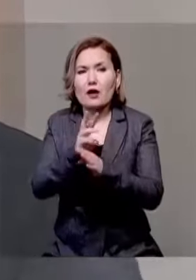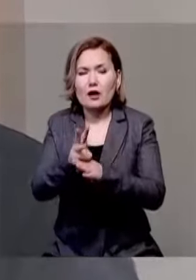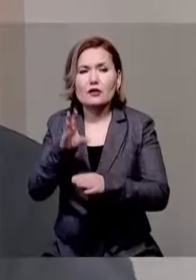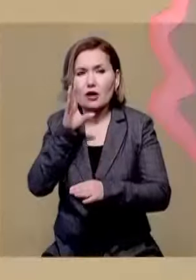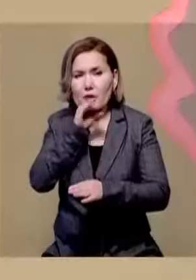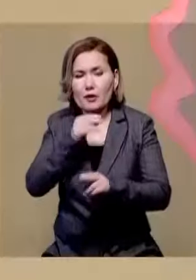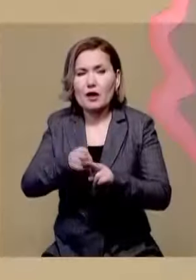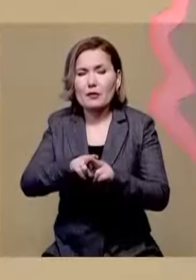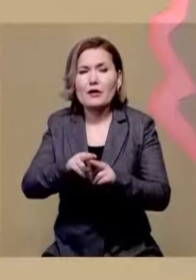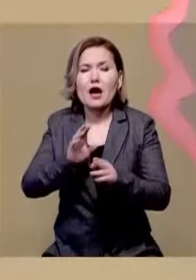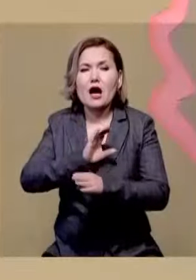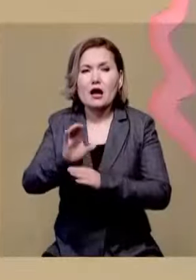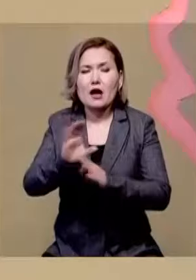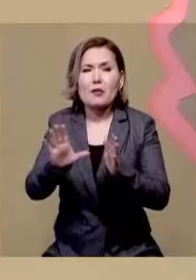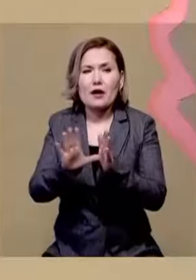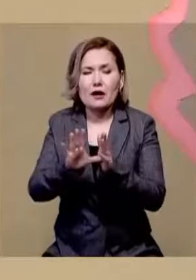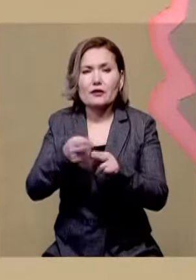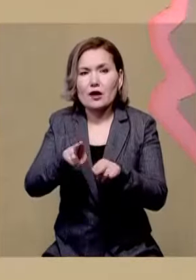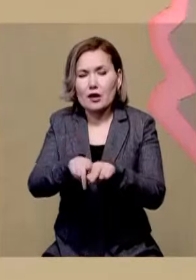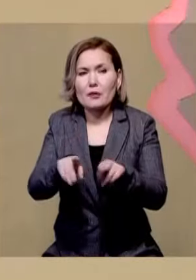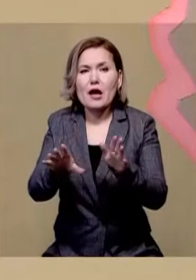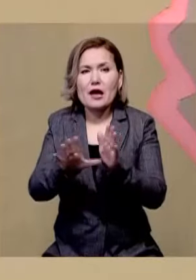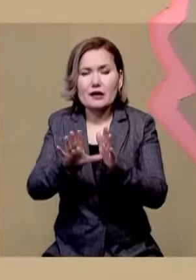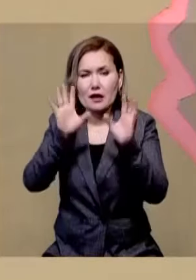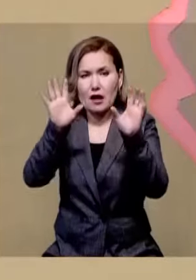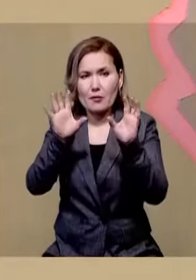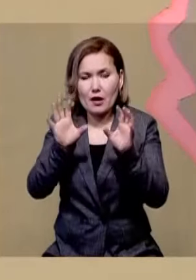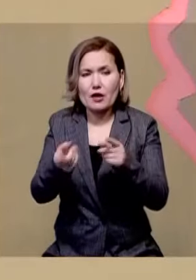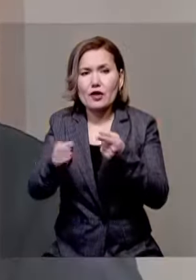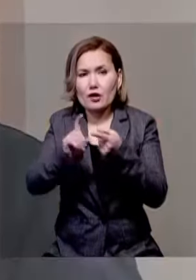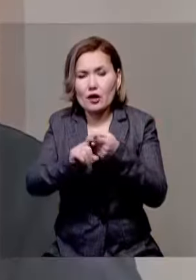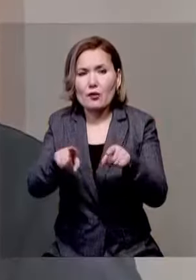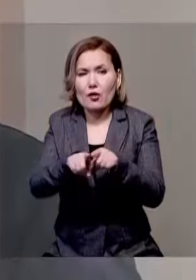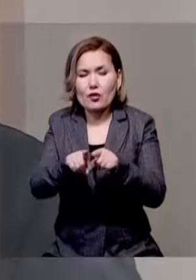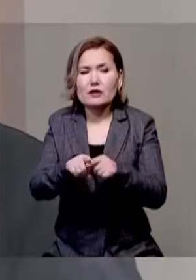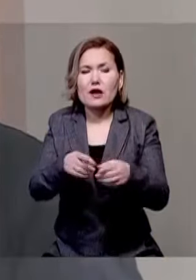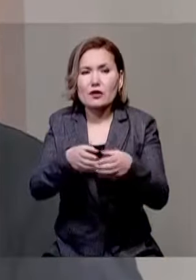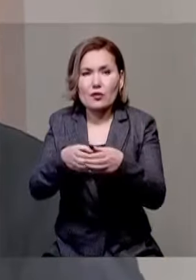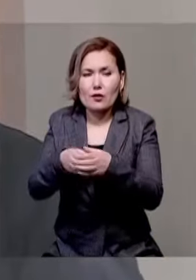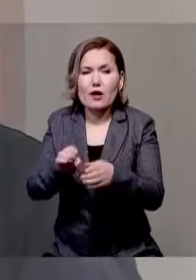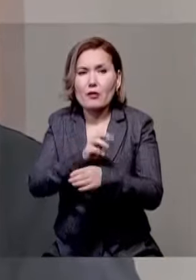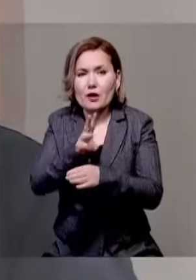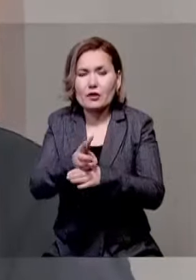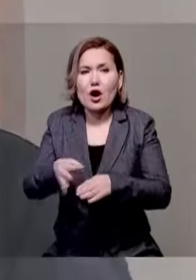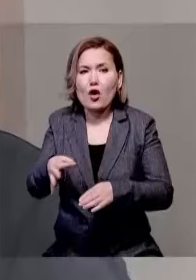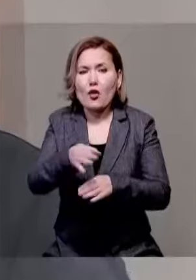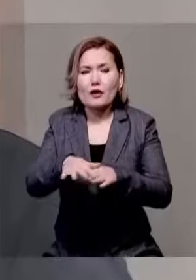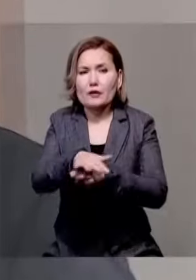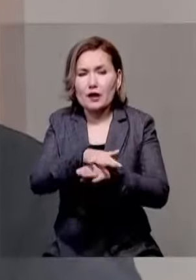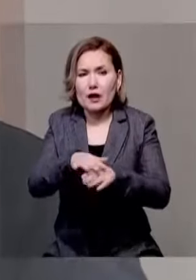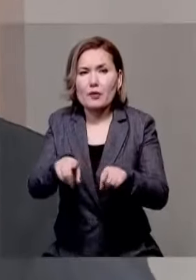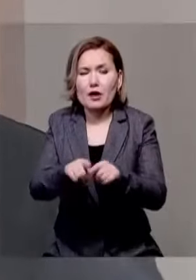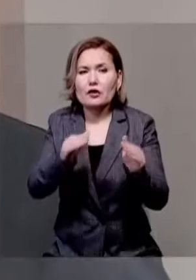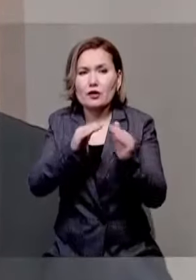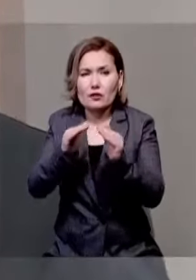қауқарлы. Өндірілген энергияның барлығы энергетика туралы заңға сәйкес тасымалдаушы компанияларға беріледі. Одан әрі облыс тұрғындары мен өндіріс